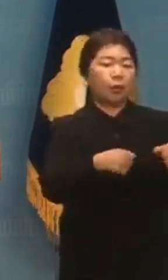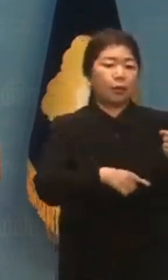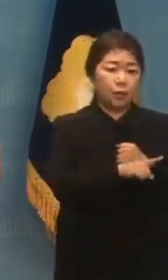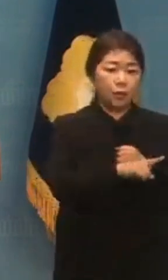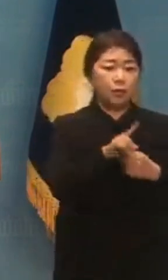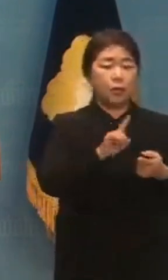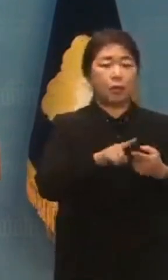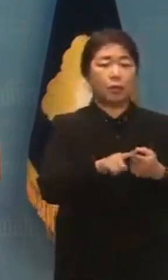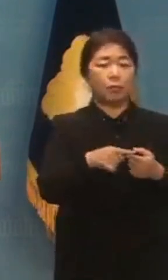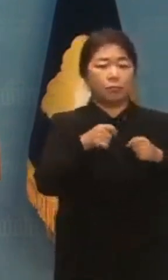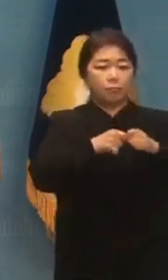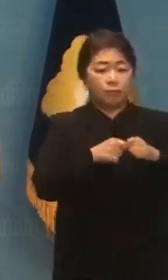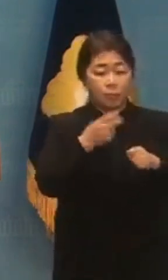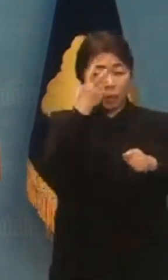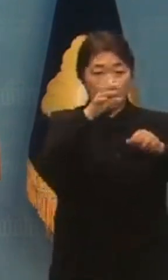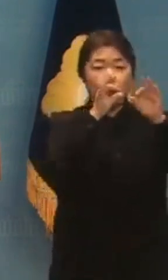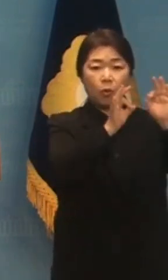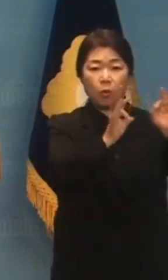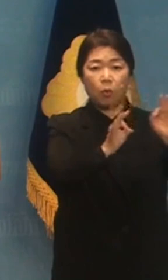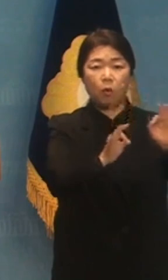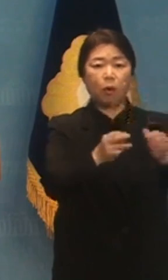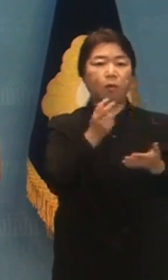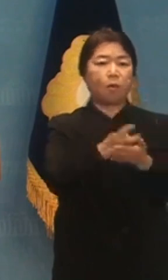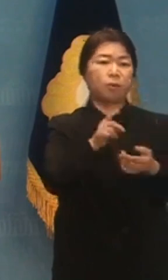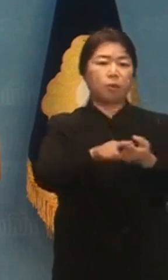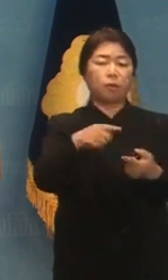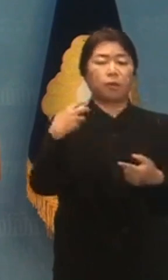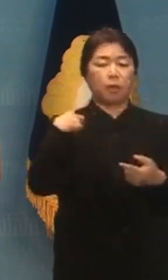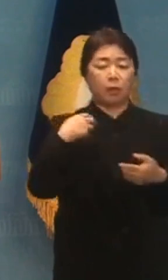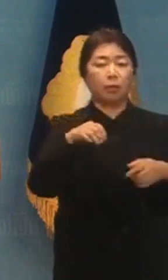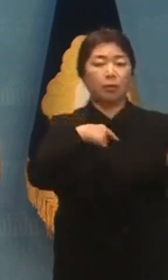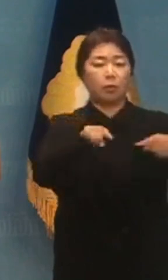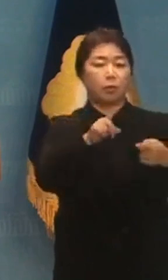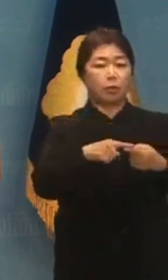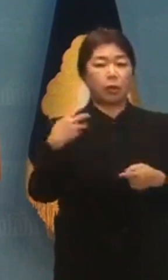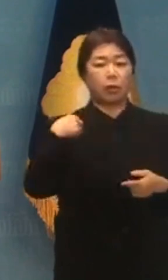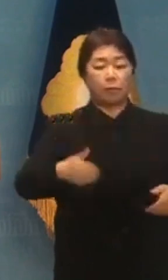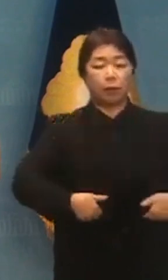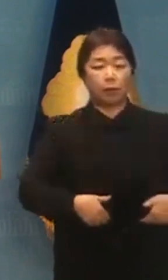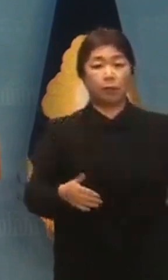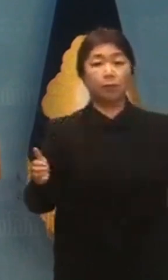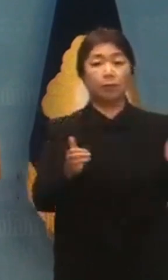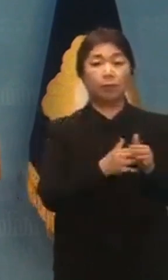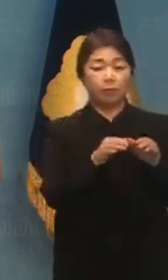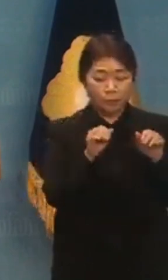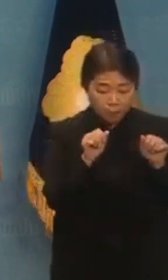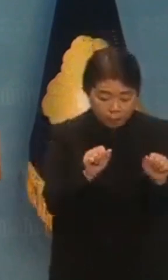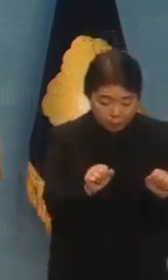반드시 정치적 책임도 져야 할 것입니다. 이상입니다.